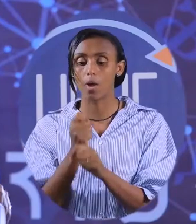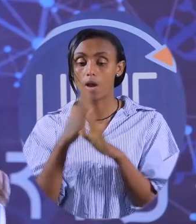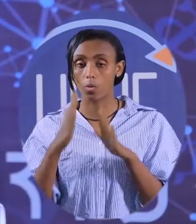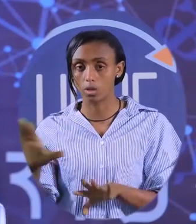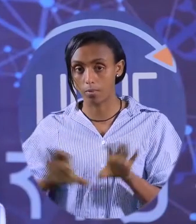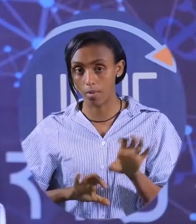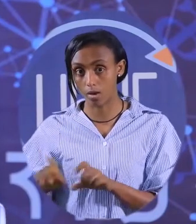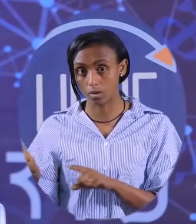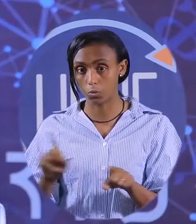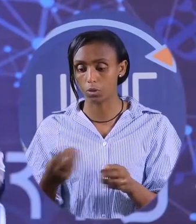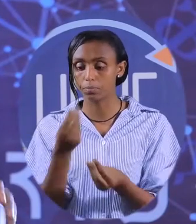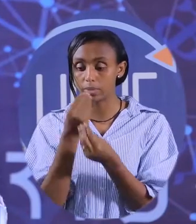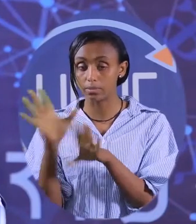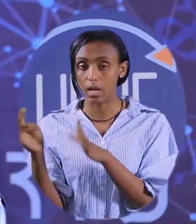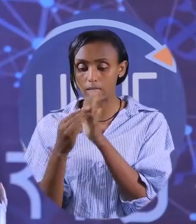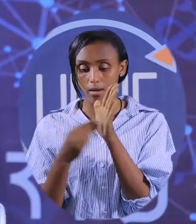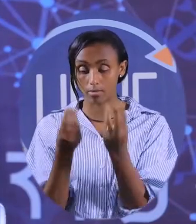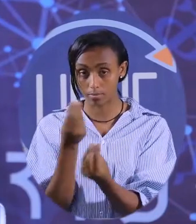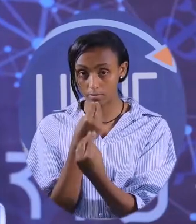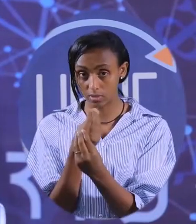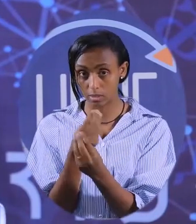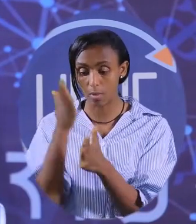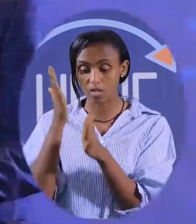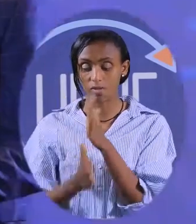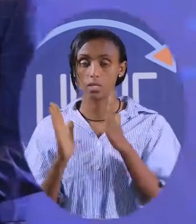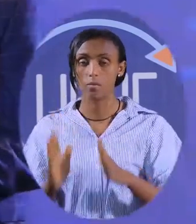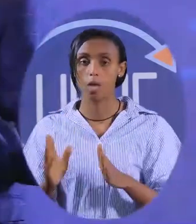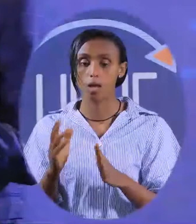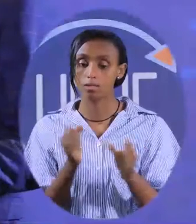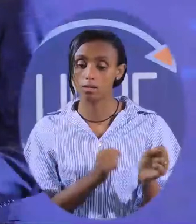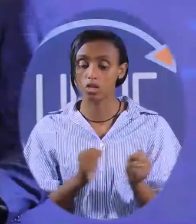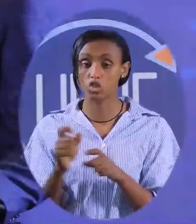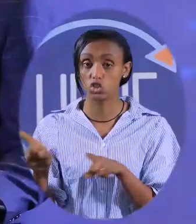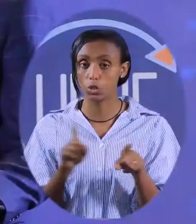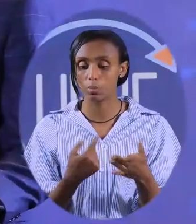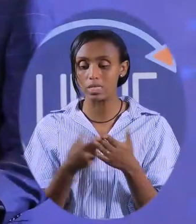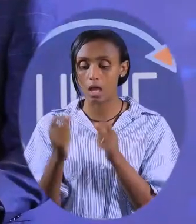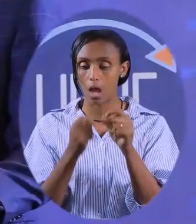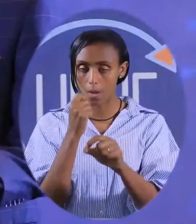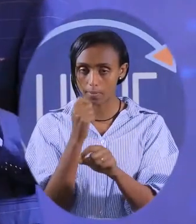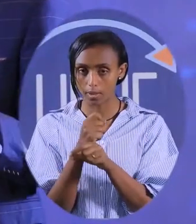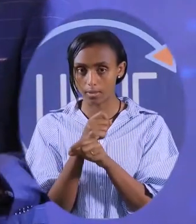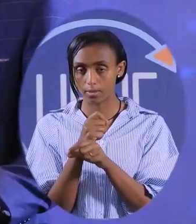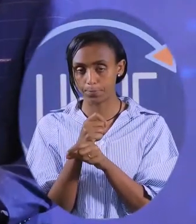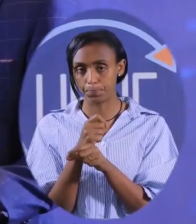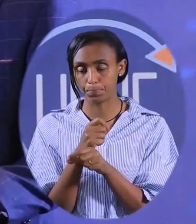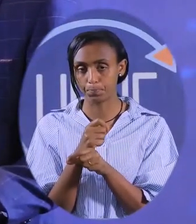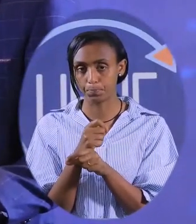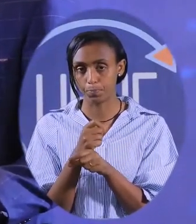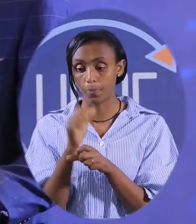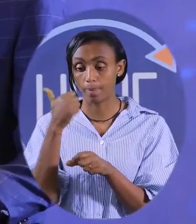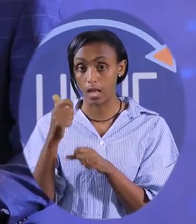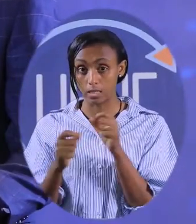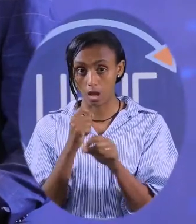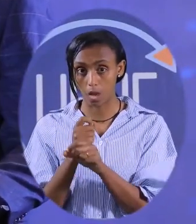ለማድረግ የምግብና ሥርዓተ ምግብ ማስፈጸሚያው ስትራቴጂ ደግሞ አሁን በዚህ ዓመት የ10